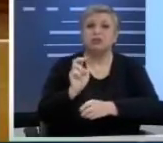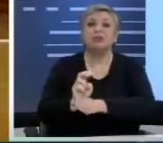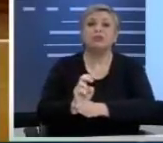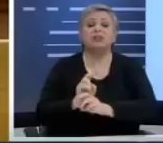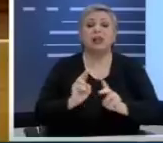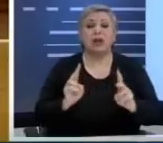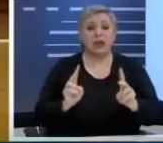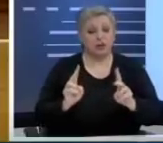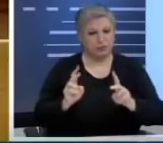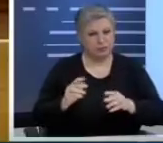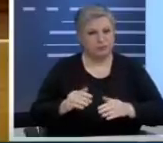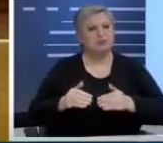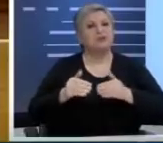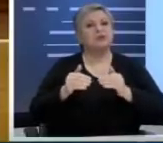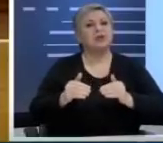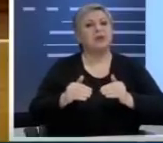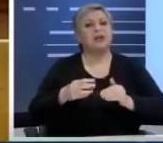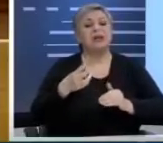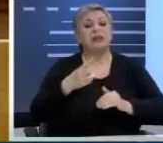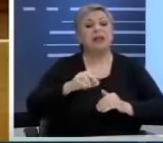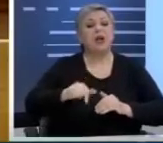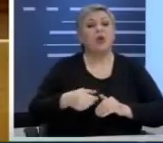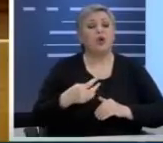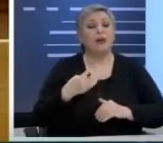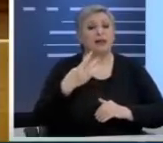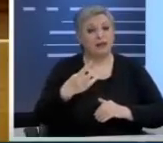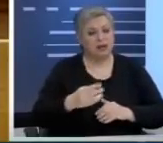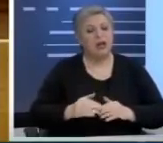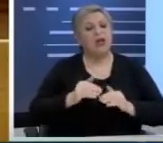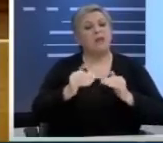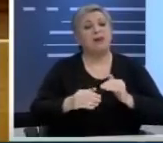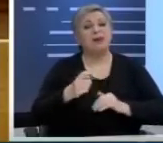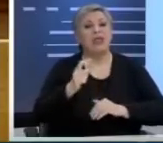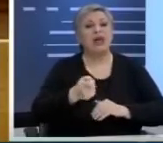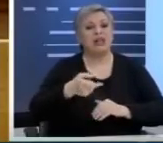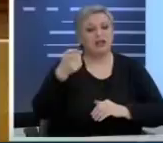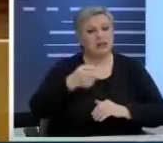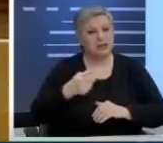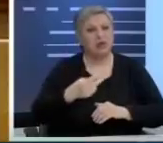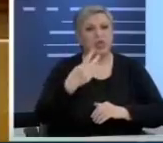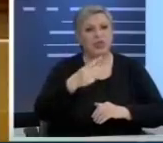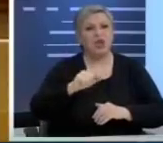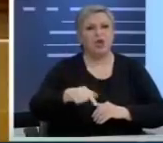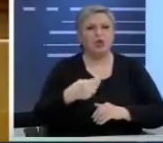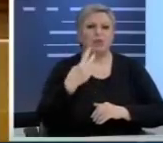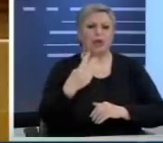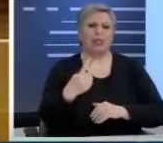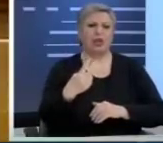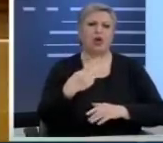10% αύξηση 3,3. Για επόμενο 10% 2,2 και πάει